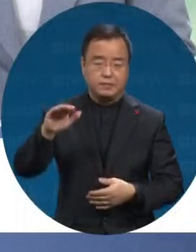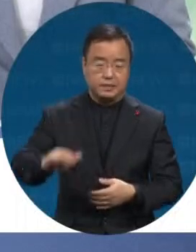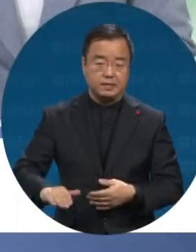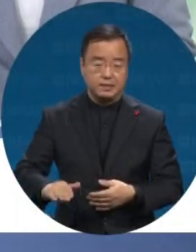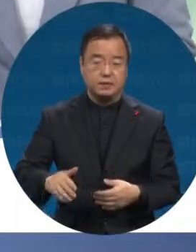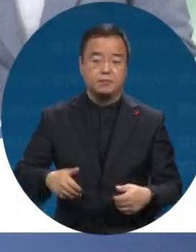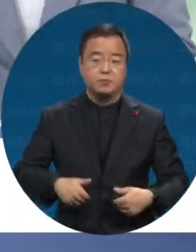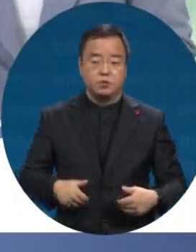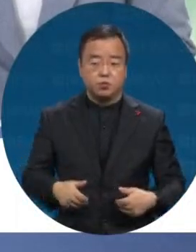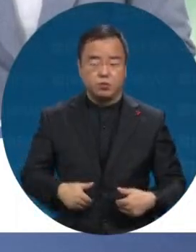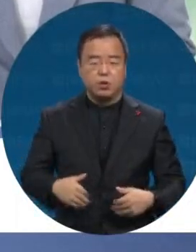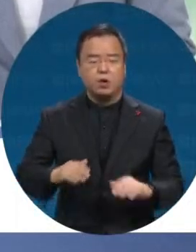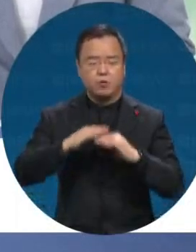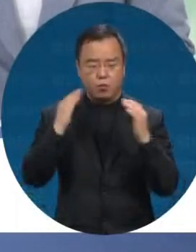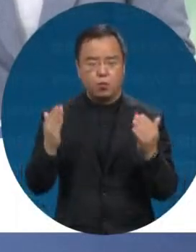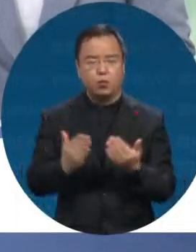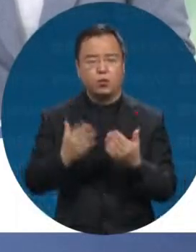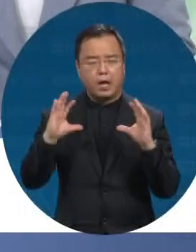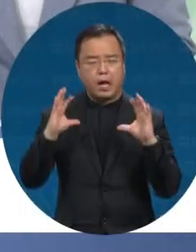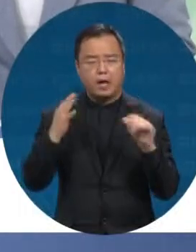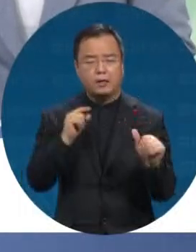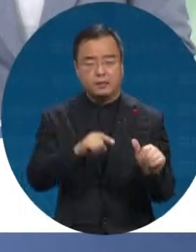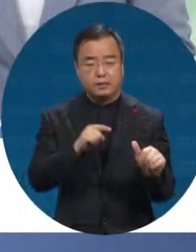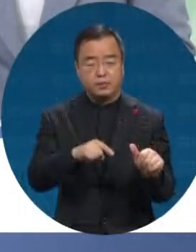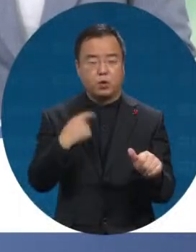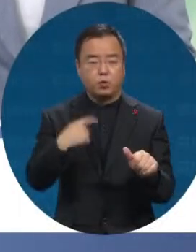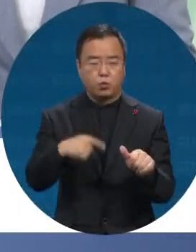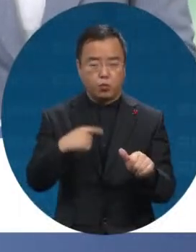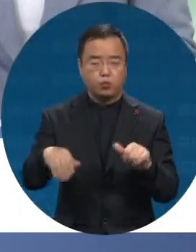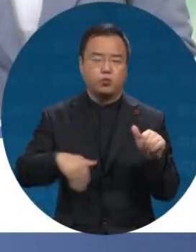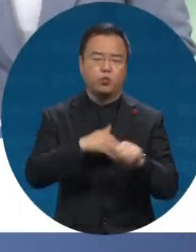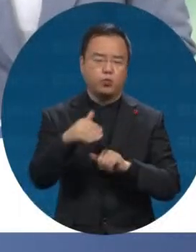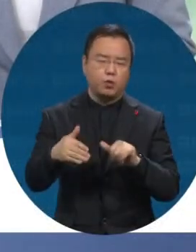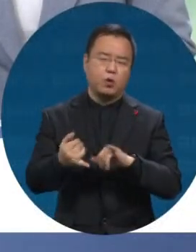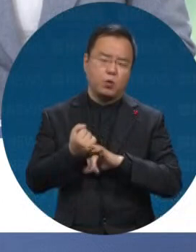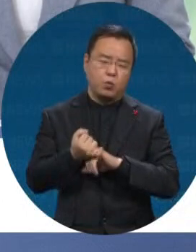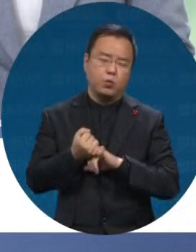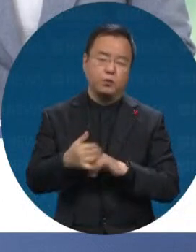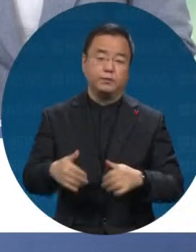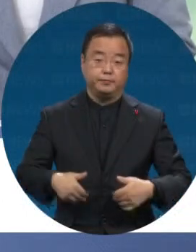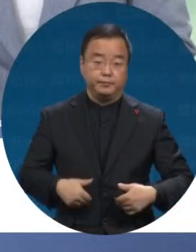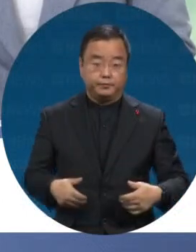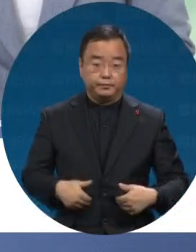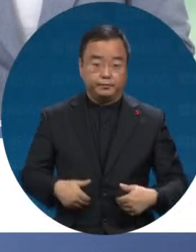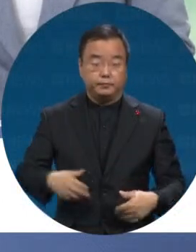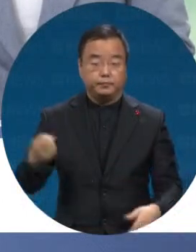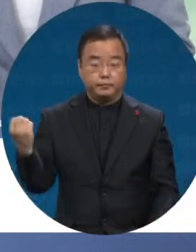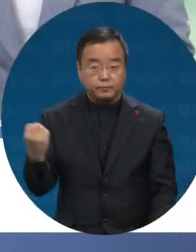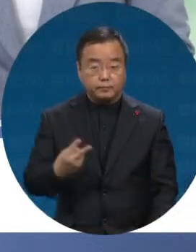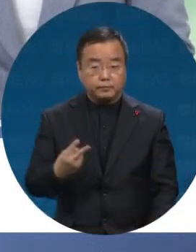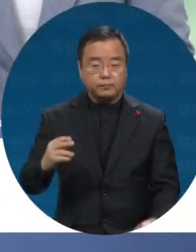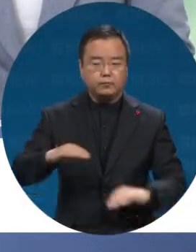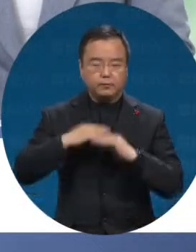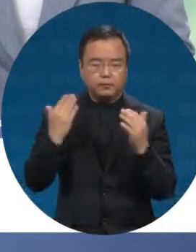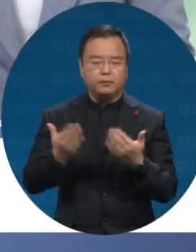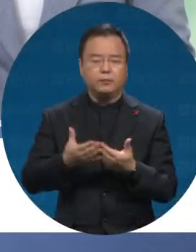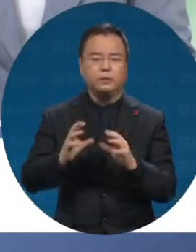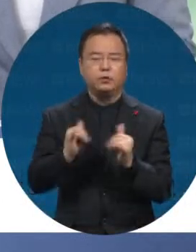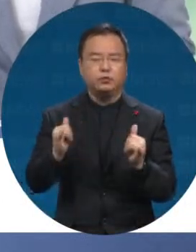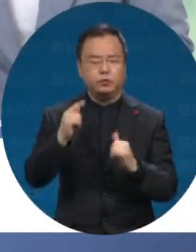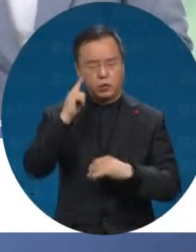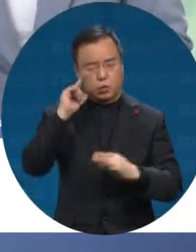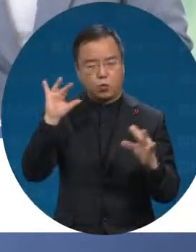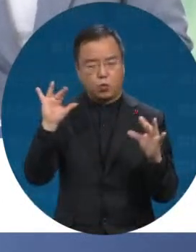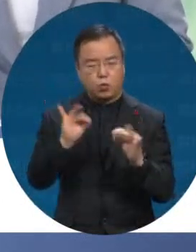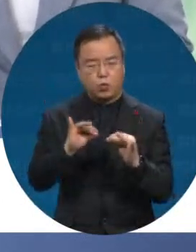되어 있거든요 우리 모든 아이들에게 이러한 교육환경이 절실한 때이고요 이미 전국민적인 공감대가